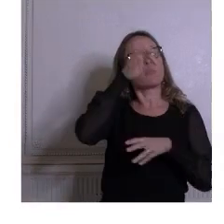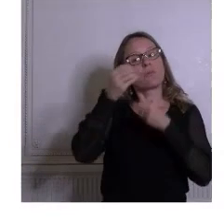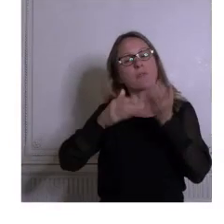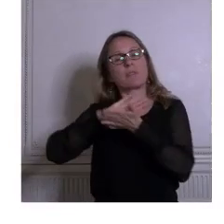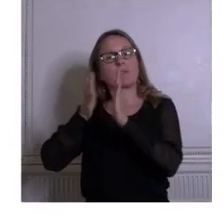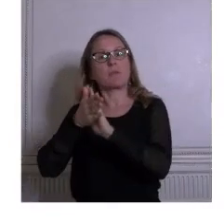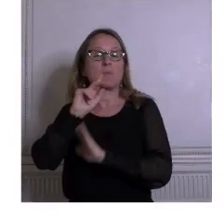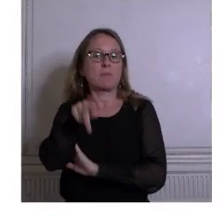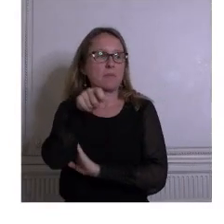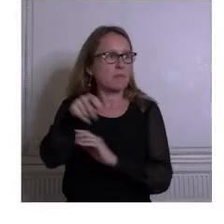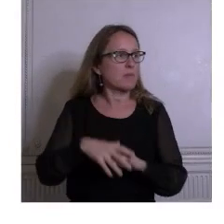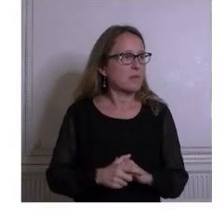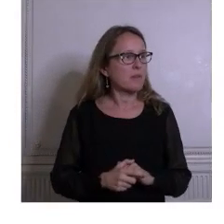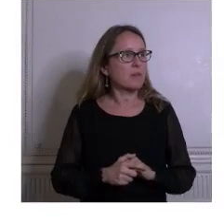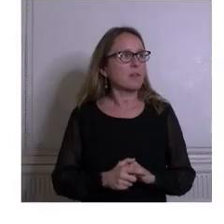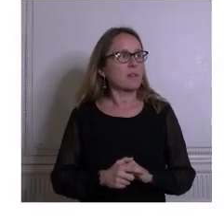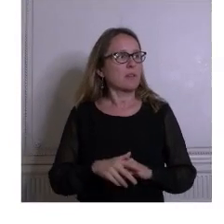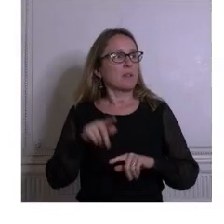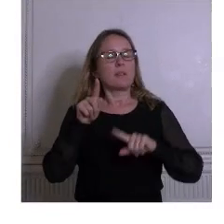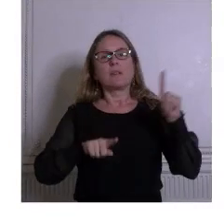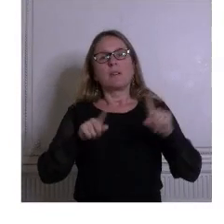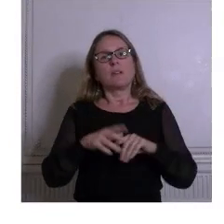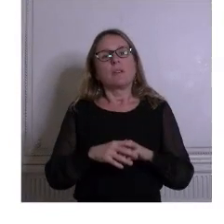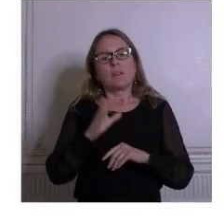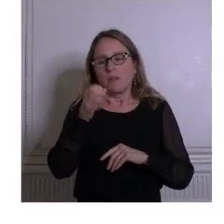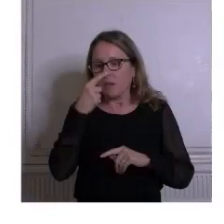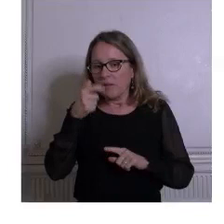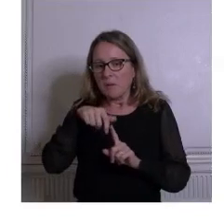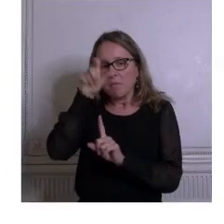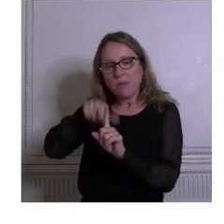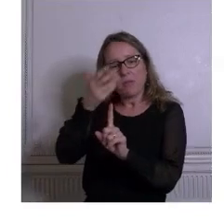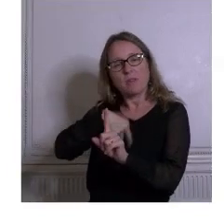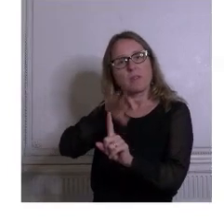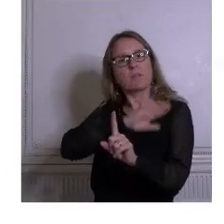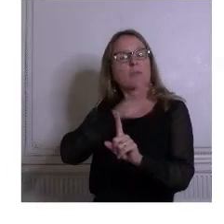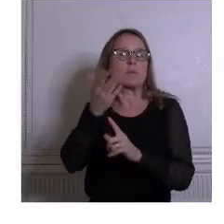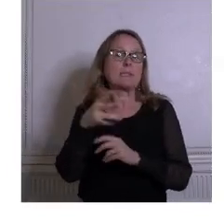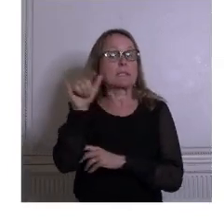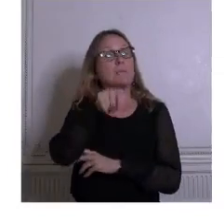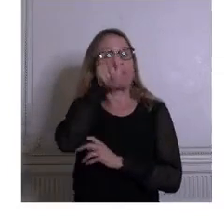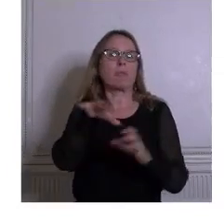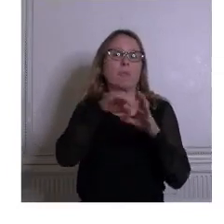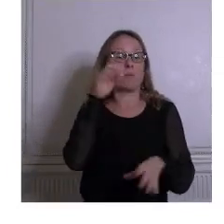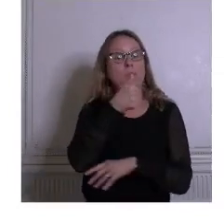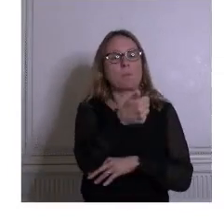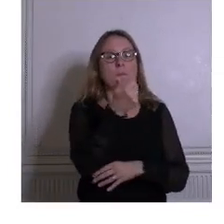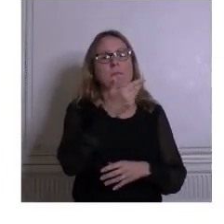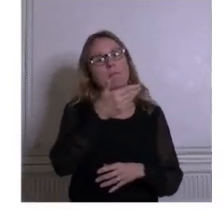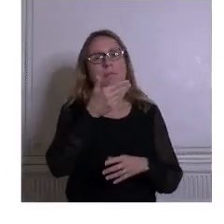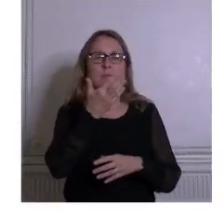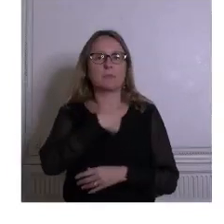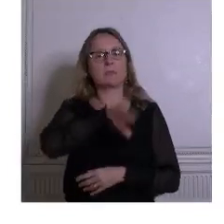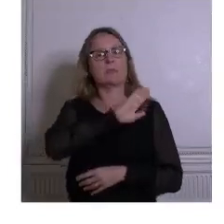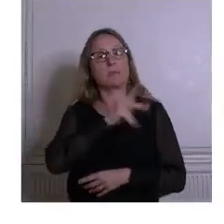du Bousca, qui sont en travaux, elle est effectivement très avancée. Mais si jamais il y a une majorité d'avis qui s'exprime